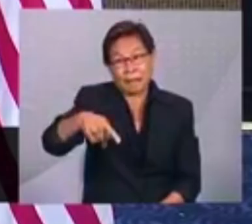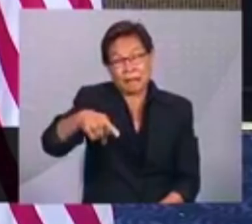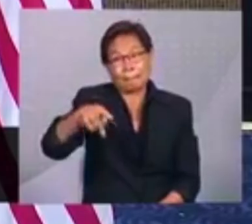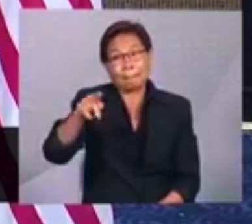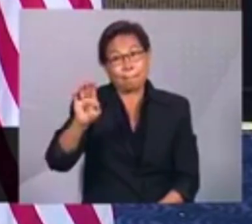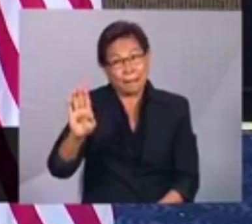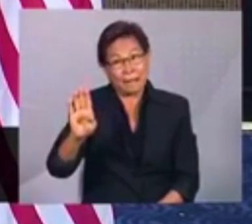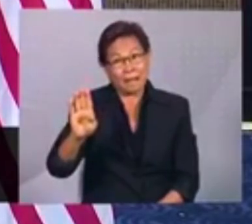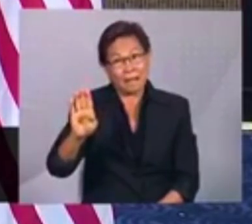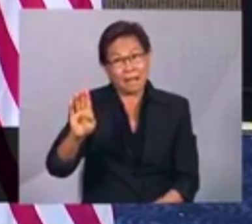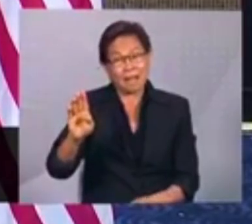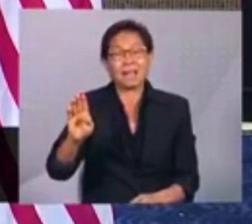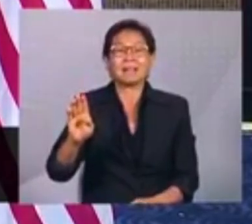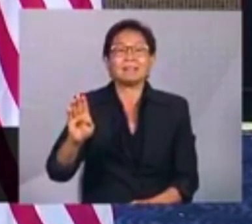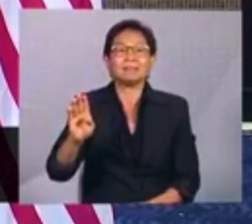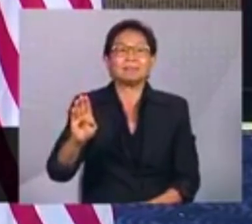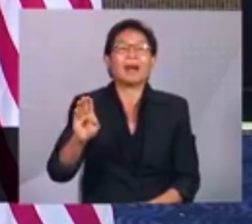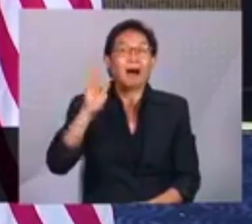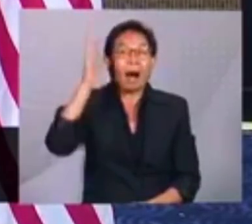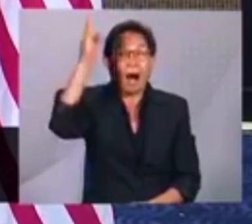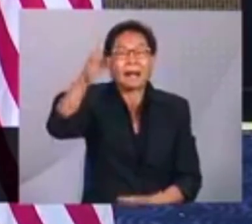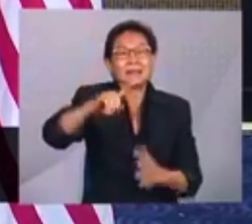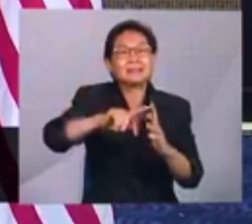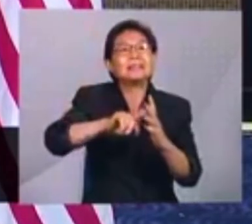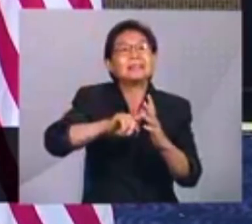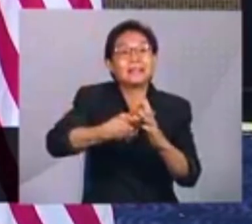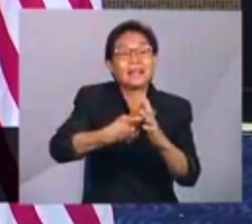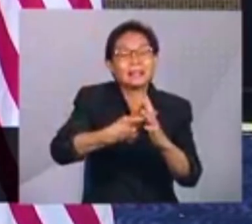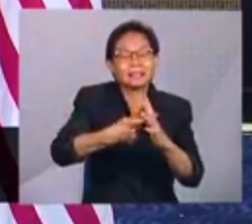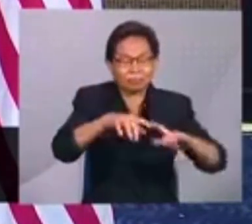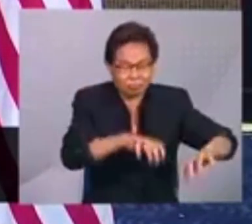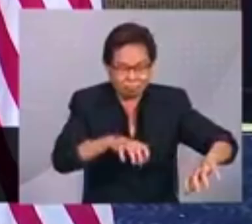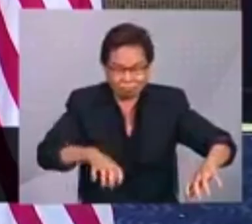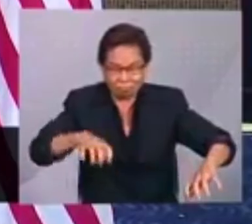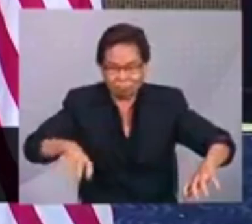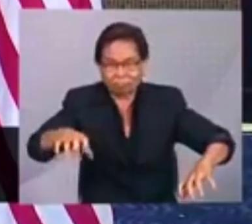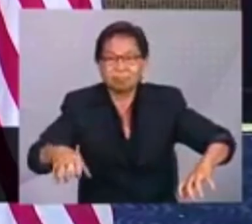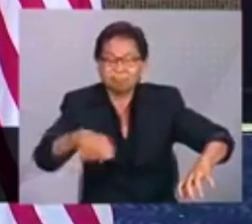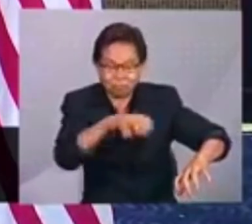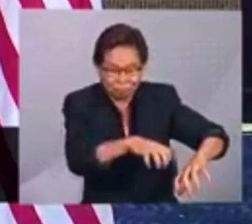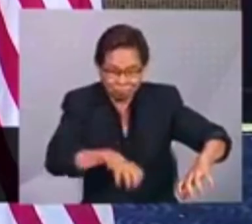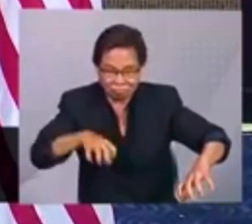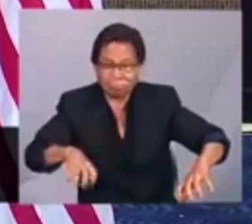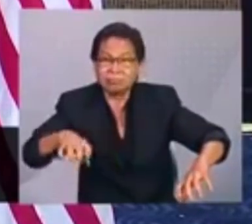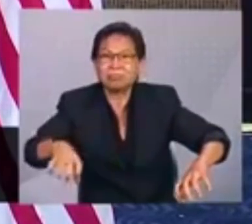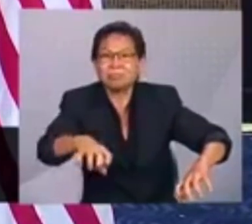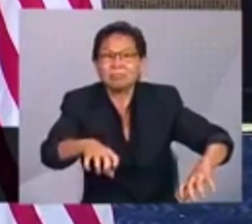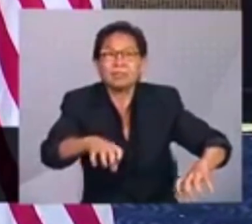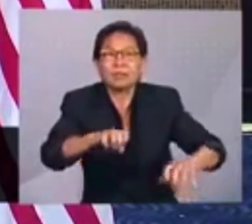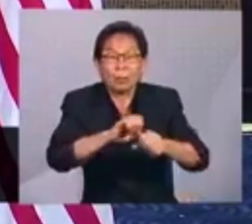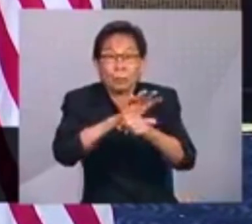dipertengkarkan tiket pede juga akan dilaksanakan di kawasan-kawasan yang mencatatkan Kise